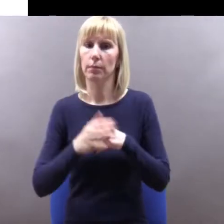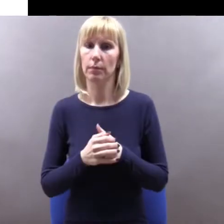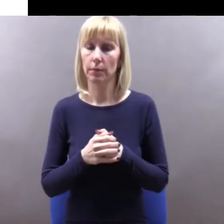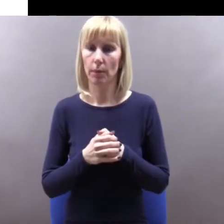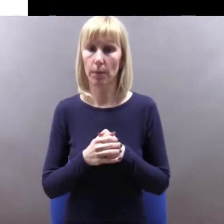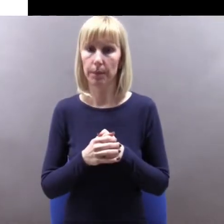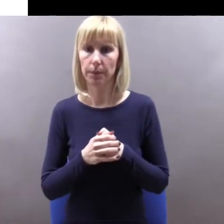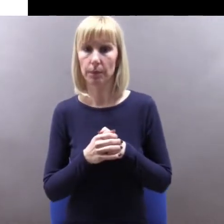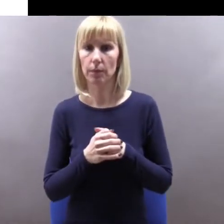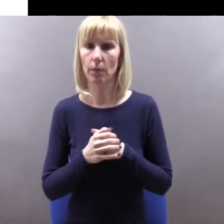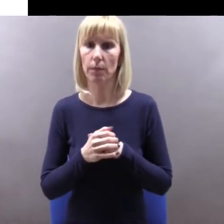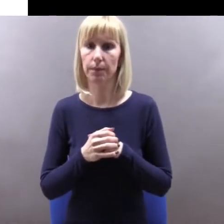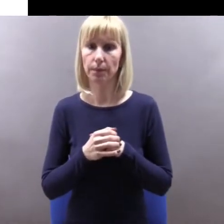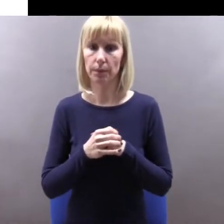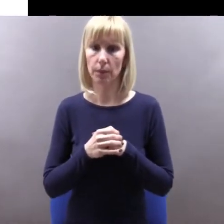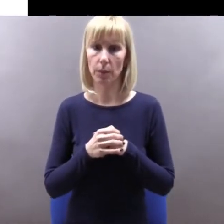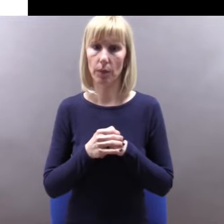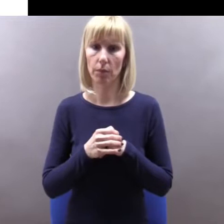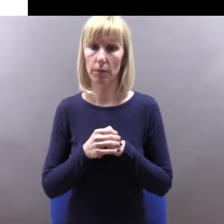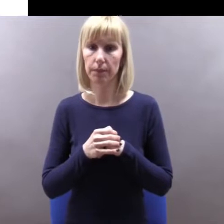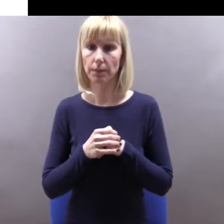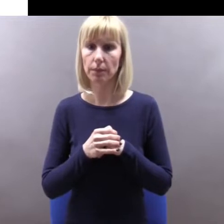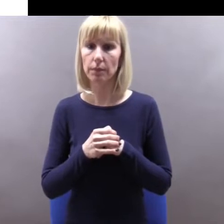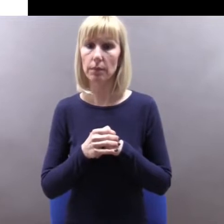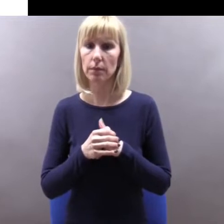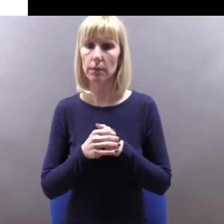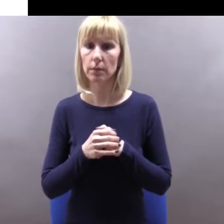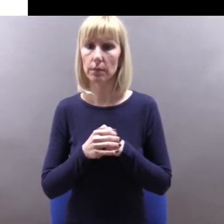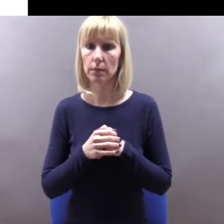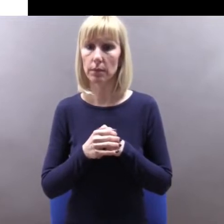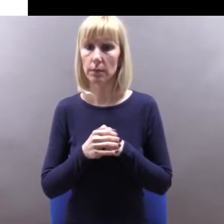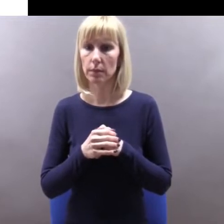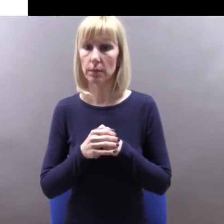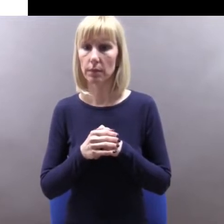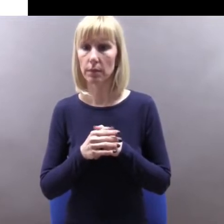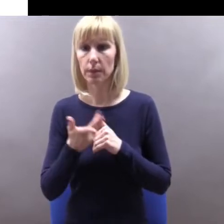rozwiązanie jest fantastycznie wkomponowane w